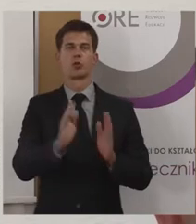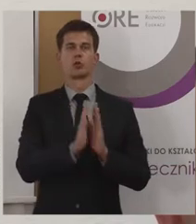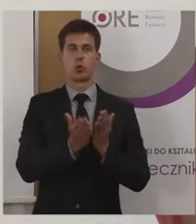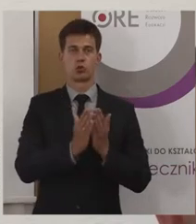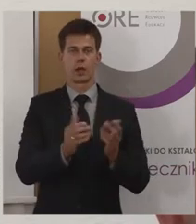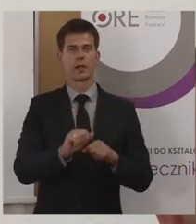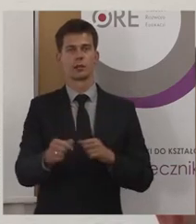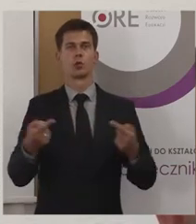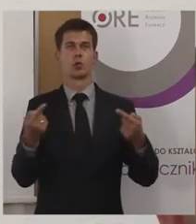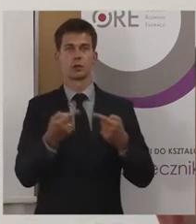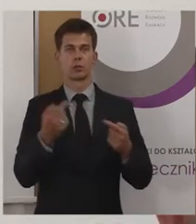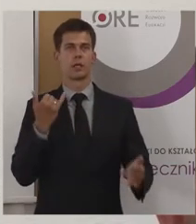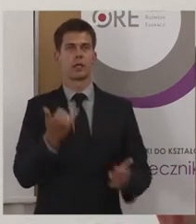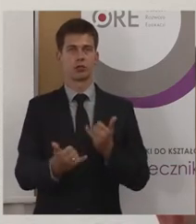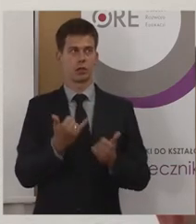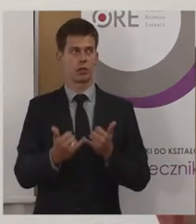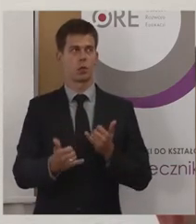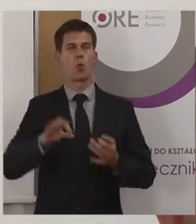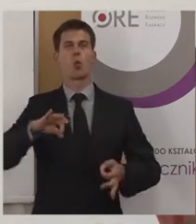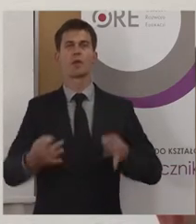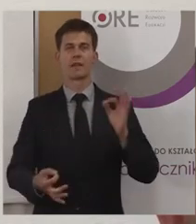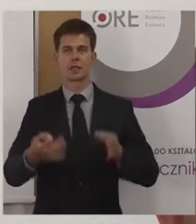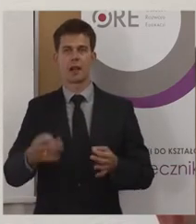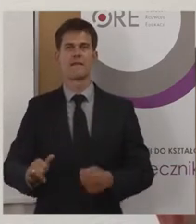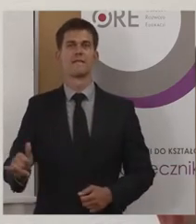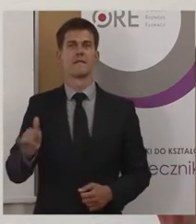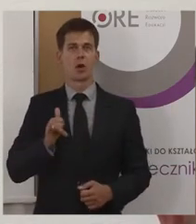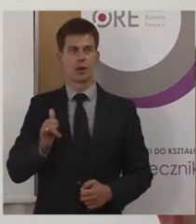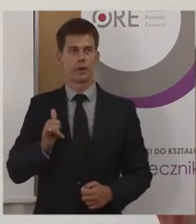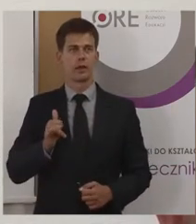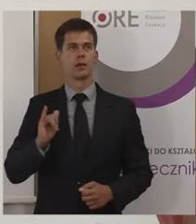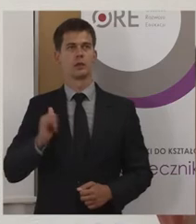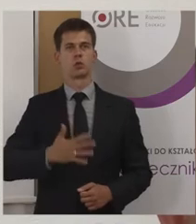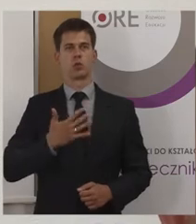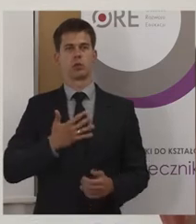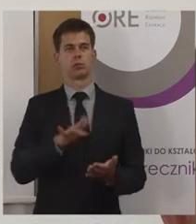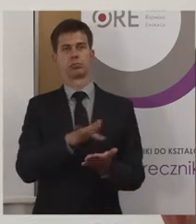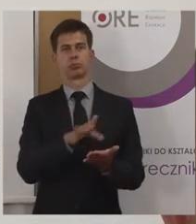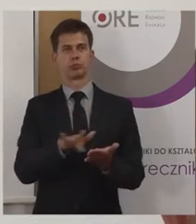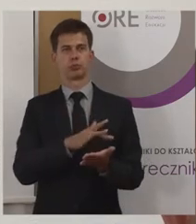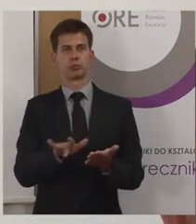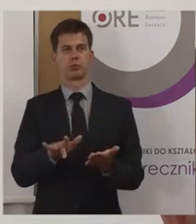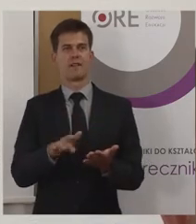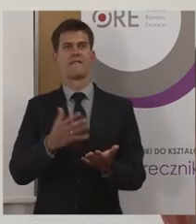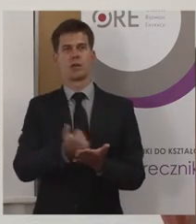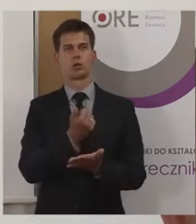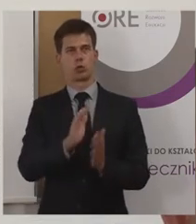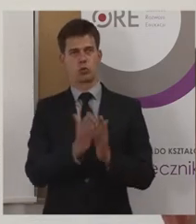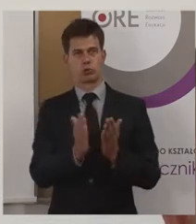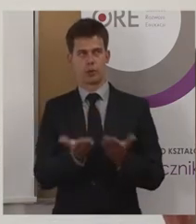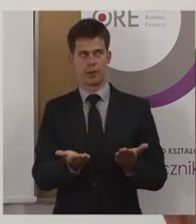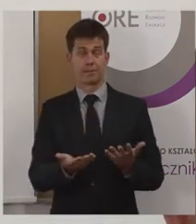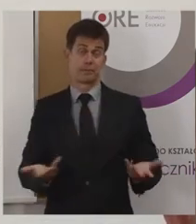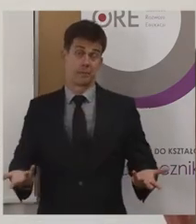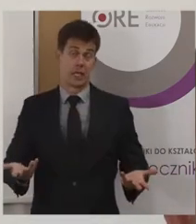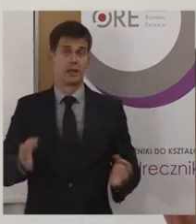jeżeli umożliwia uniwersalne, wygodne i intuicyjne korzystanie z jego zasobów. No i teraz